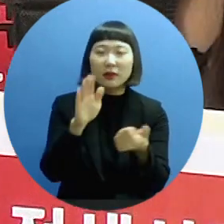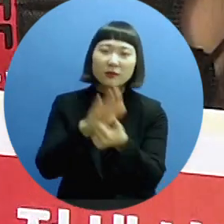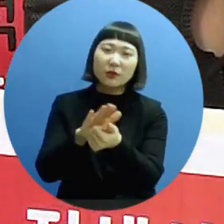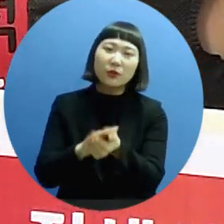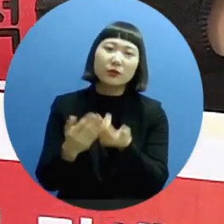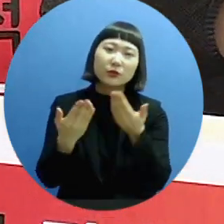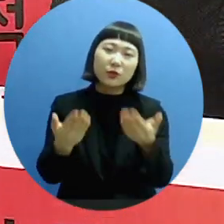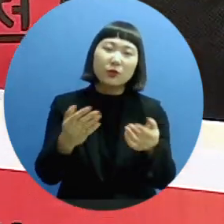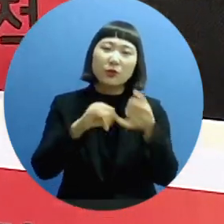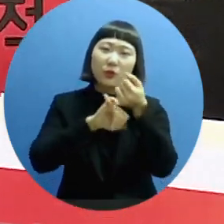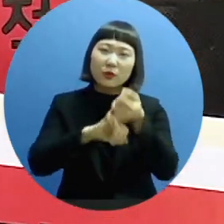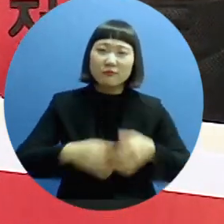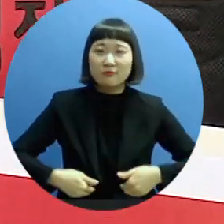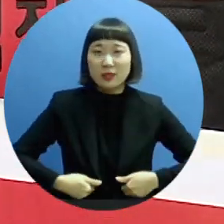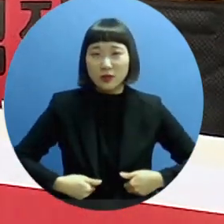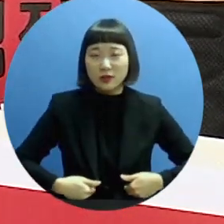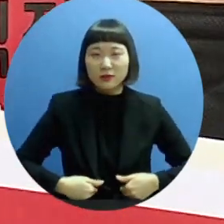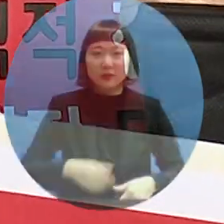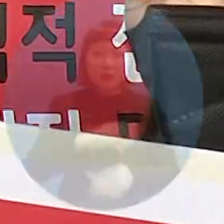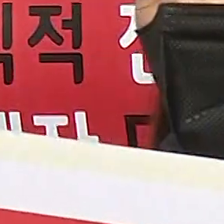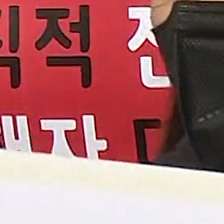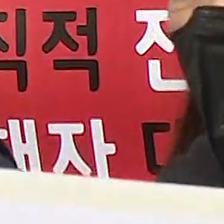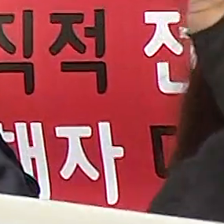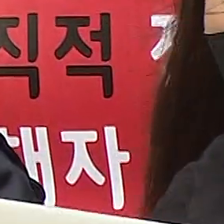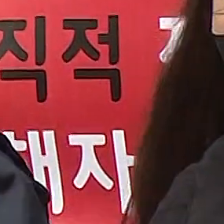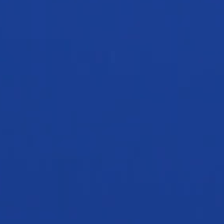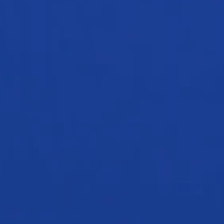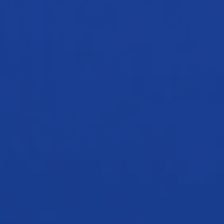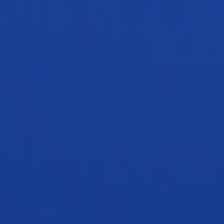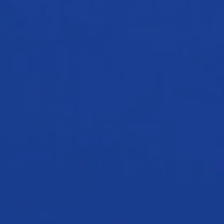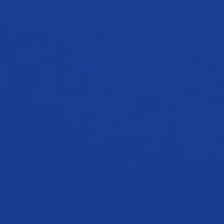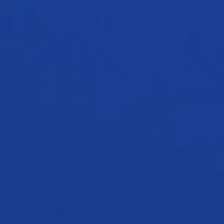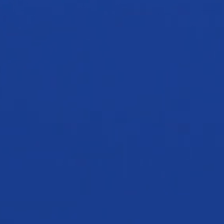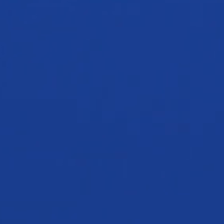있습니다. NIB 뉴스 원태규입니다.